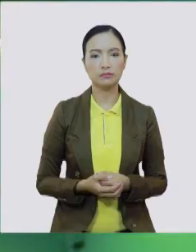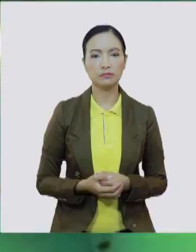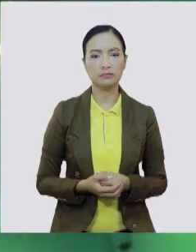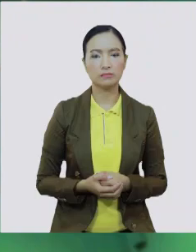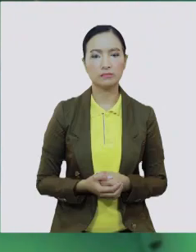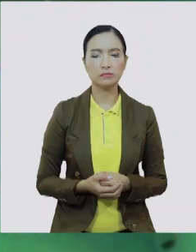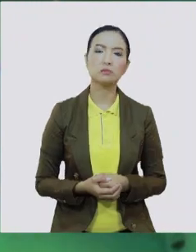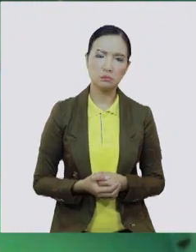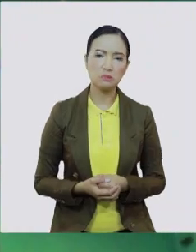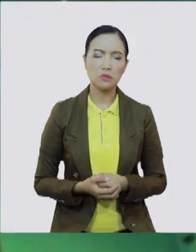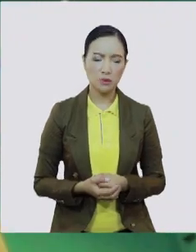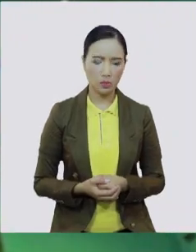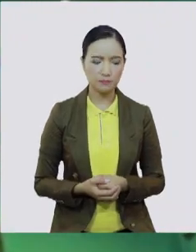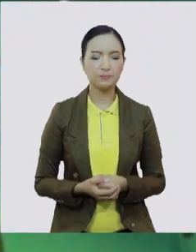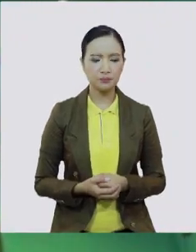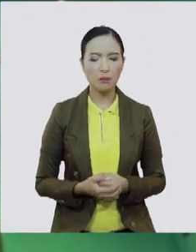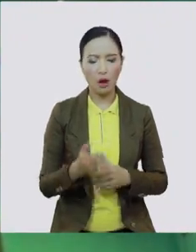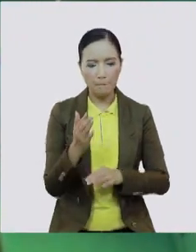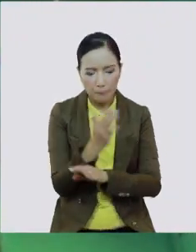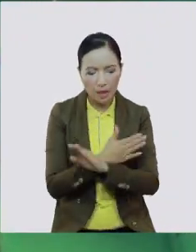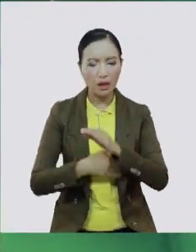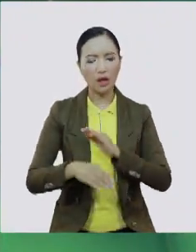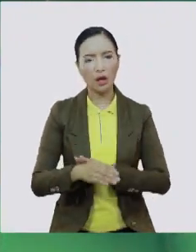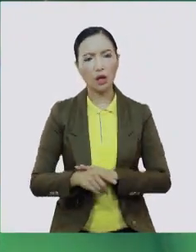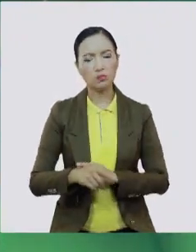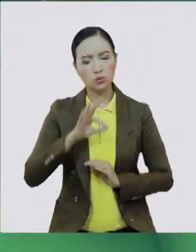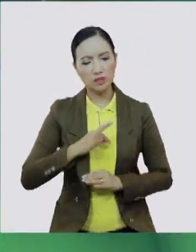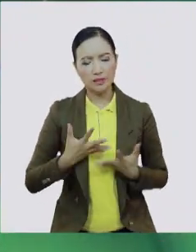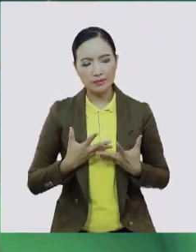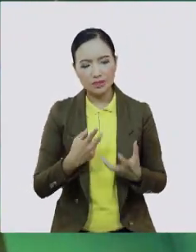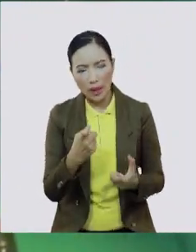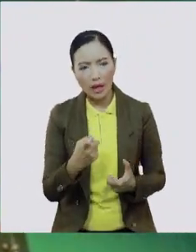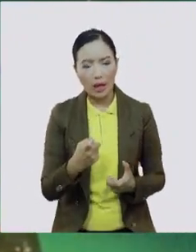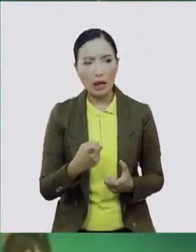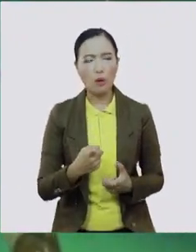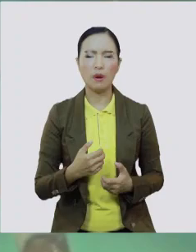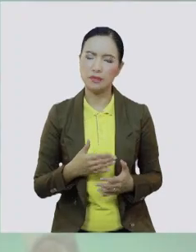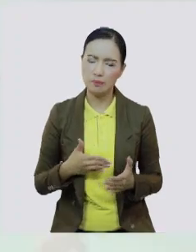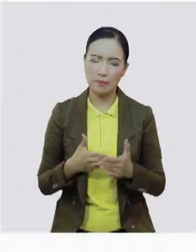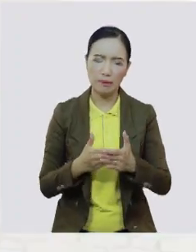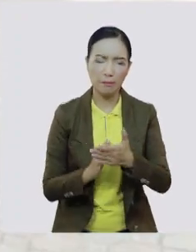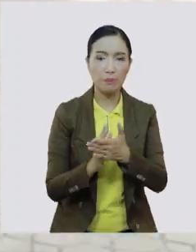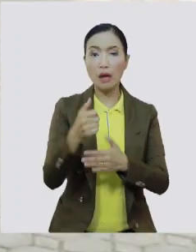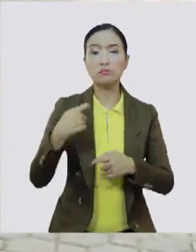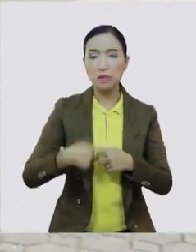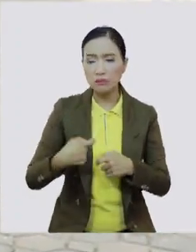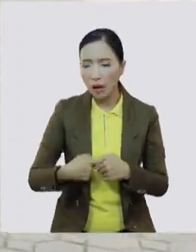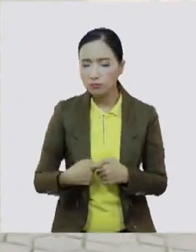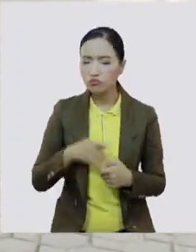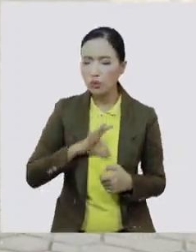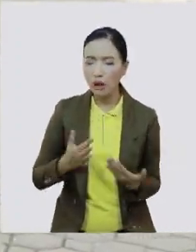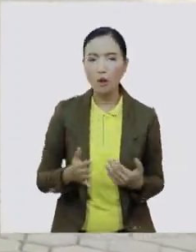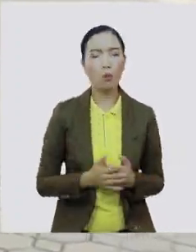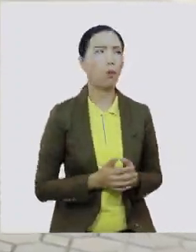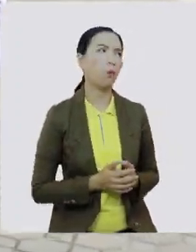เราต้องผ่านช่วงเวลาที่เรารู้สึกการสูญเสียเนี่ยอย่างไรบ้างครับ รู้สึกว่าสูญเสียไปเยอะ